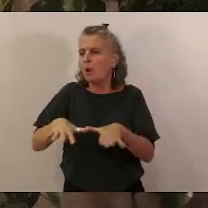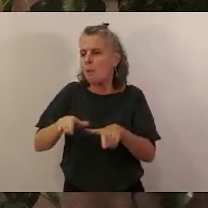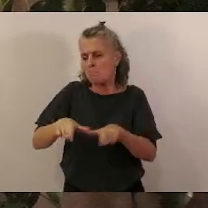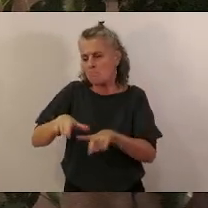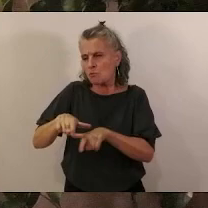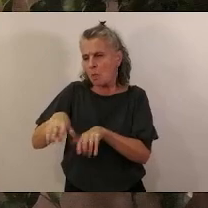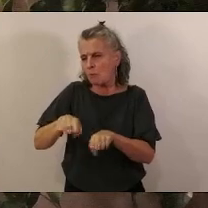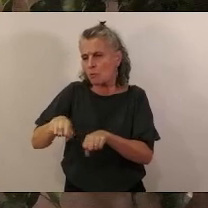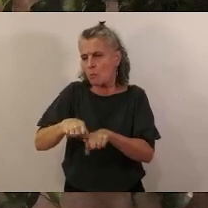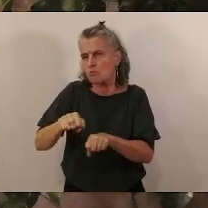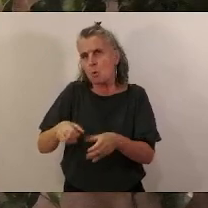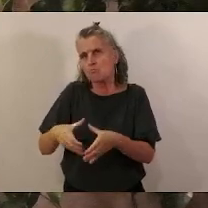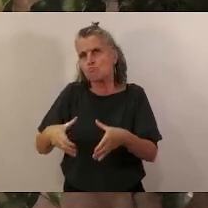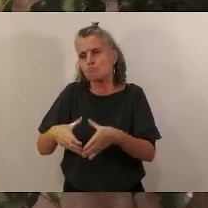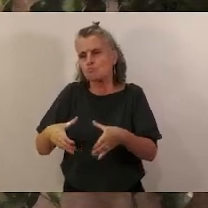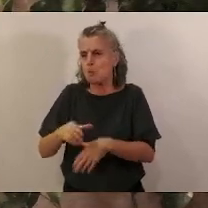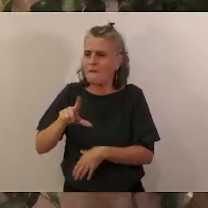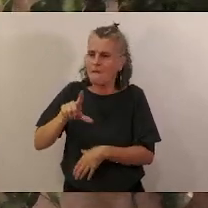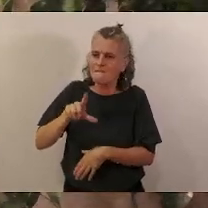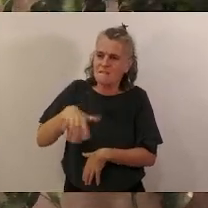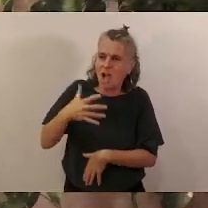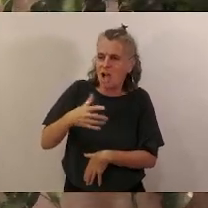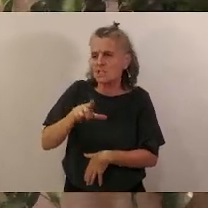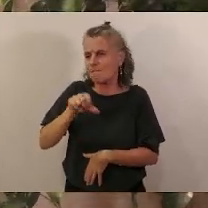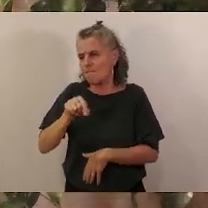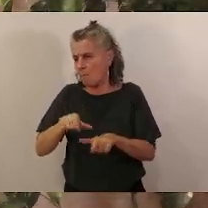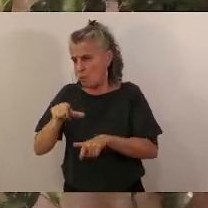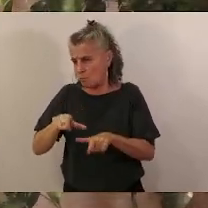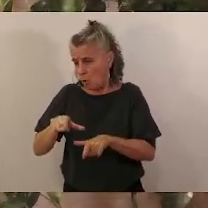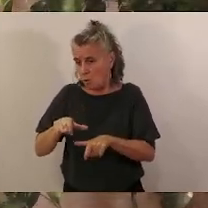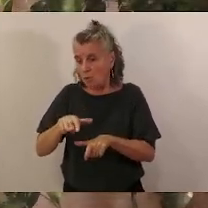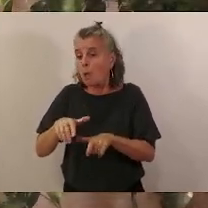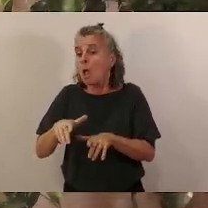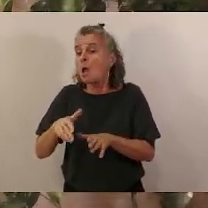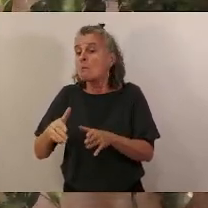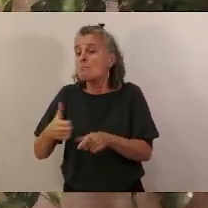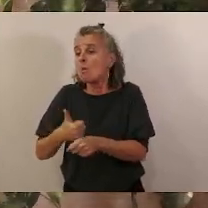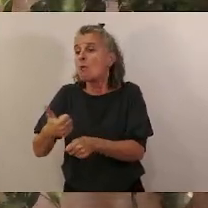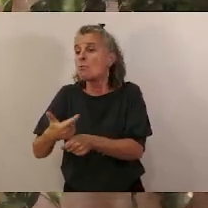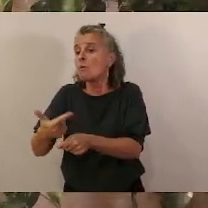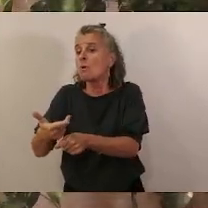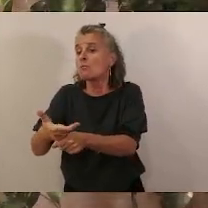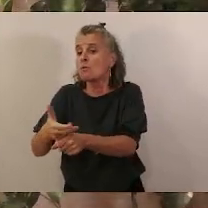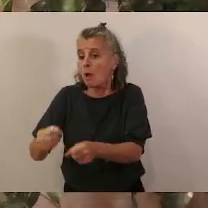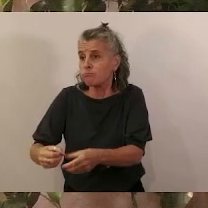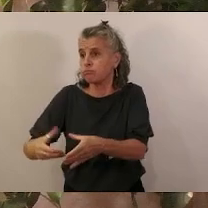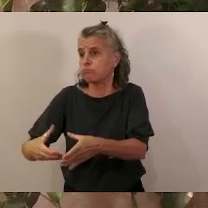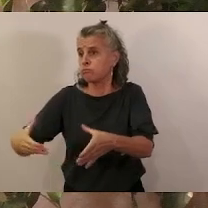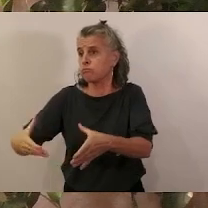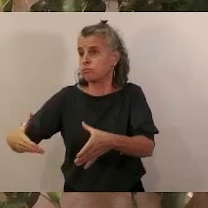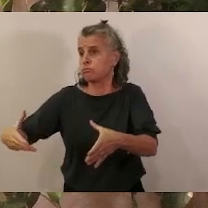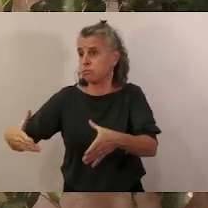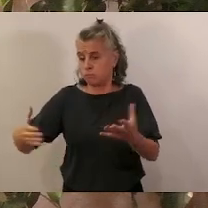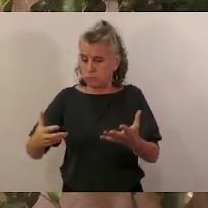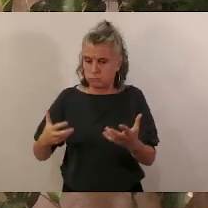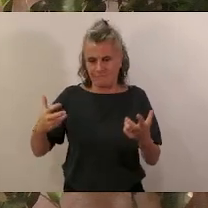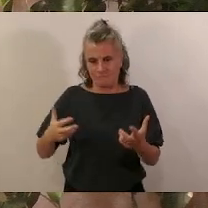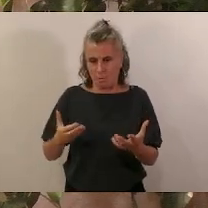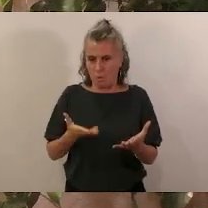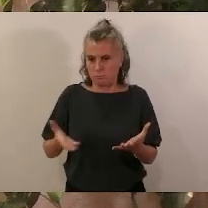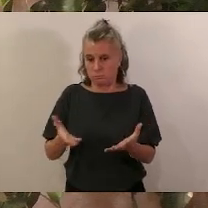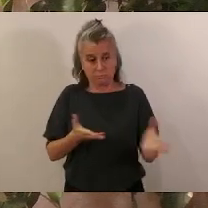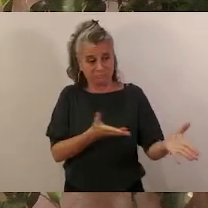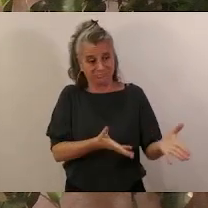entendu, dans les années suivantes, il s'agira d'aller beaucoup plus haut. Il s'agit de rendre service à la population, de rendre des services